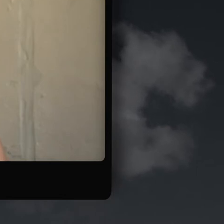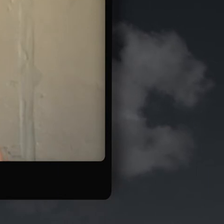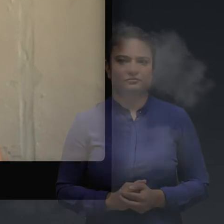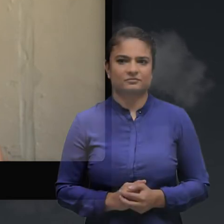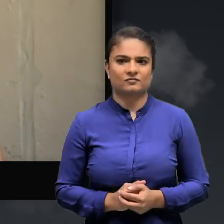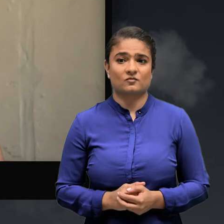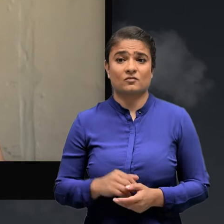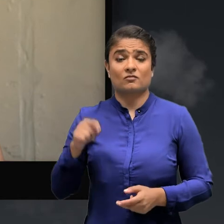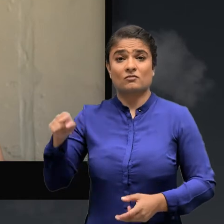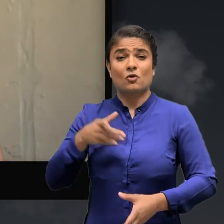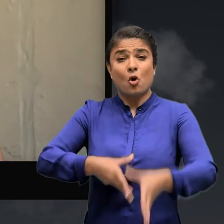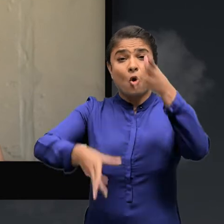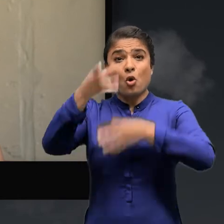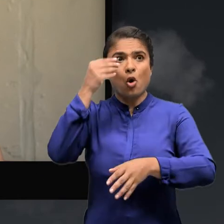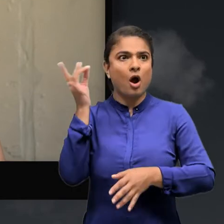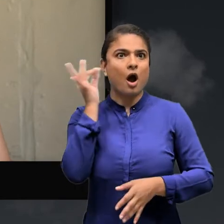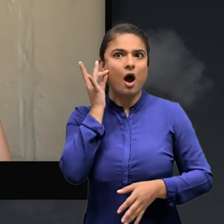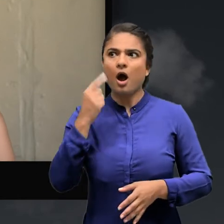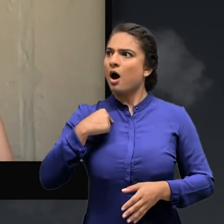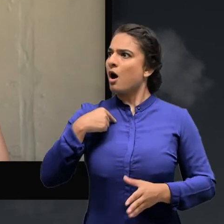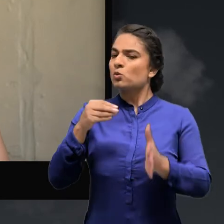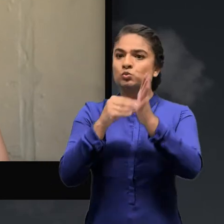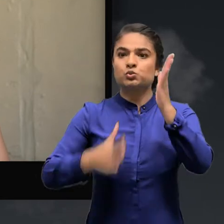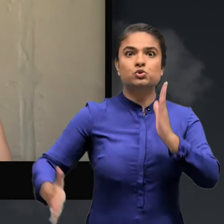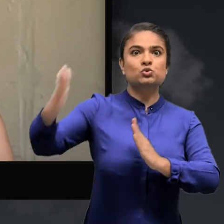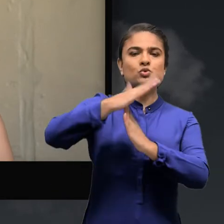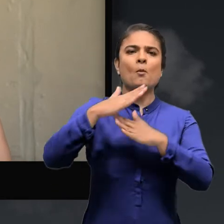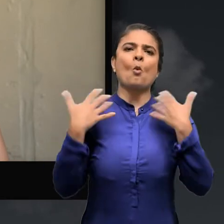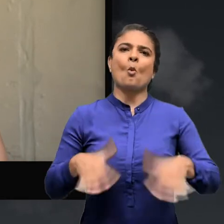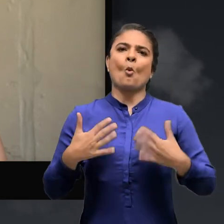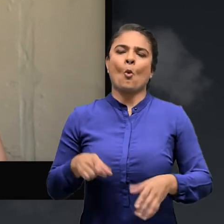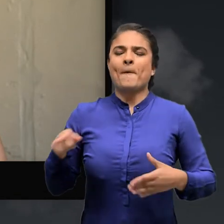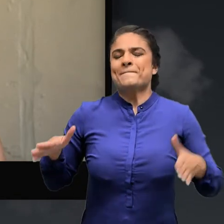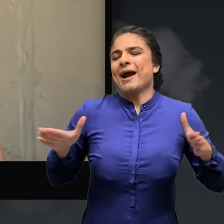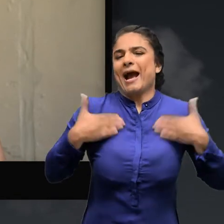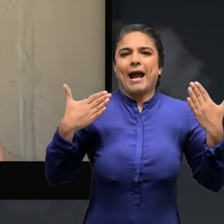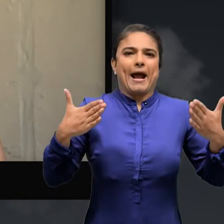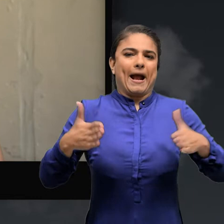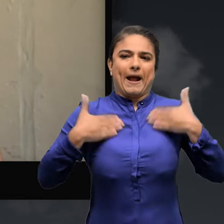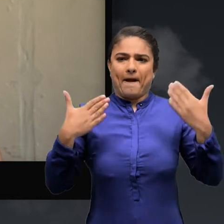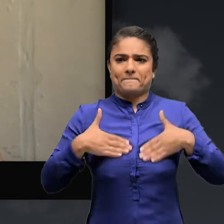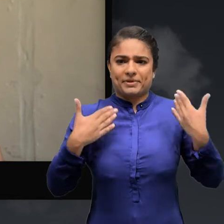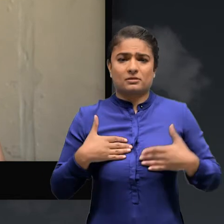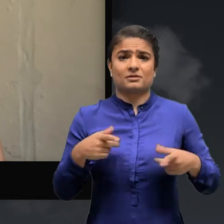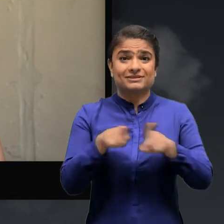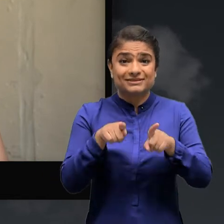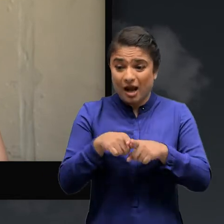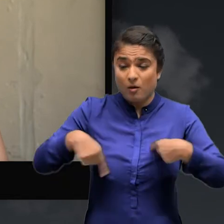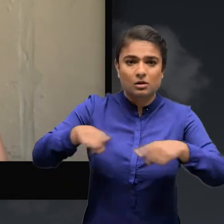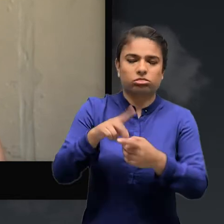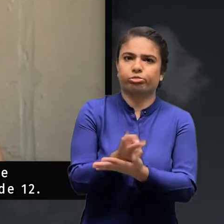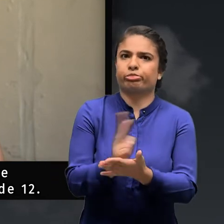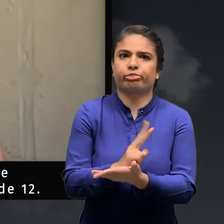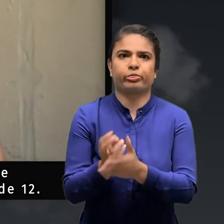Wathi sava uba uSiba Balwe uyenye yee-top achievers, wayevuye kakhulu and zange silale apha